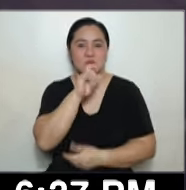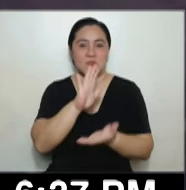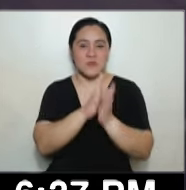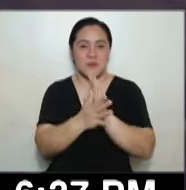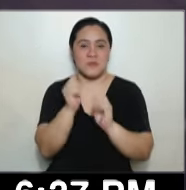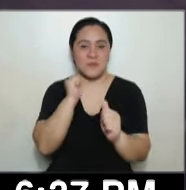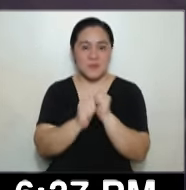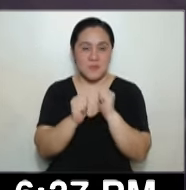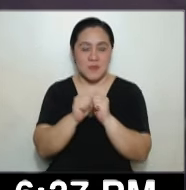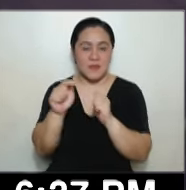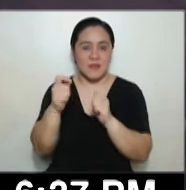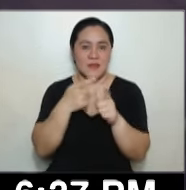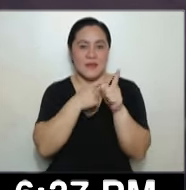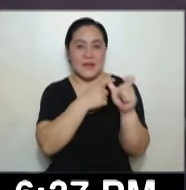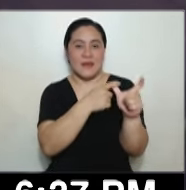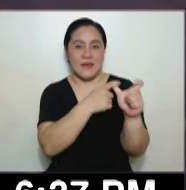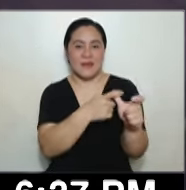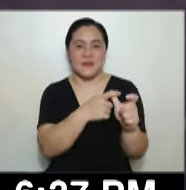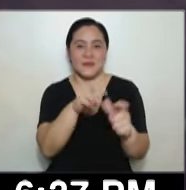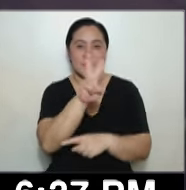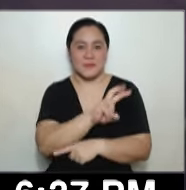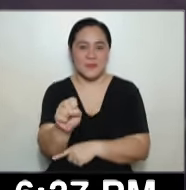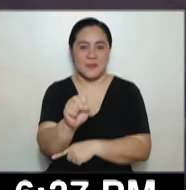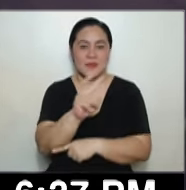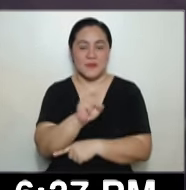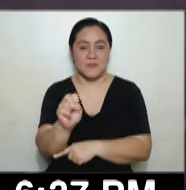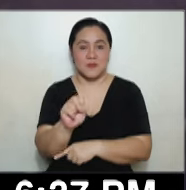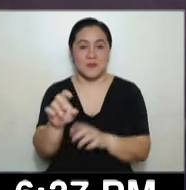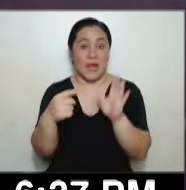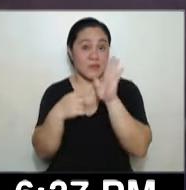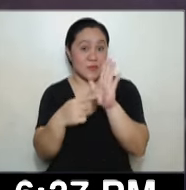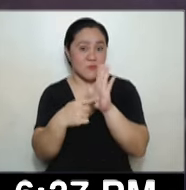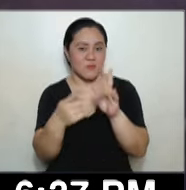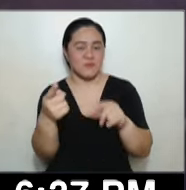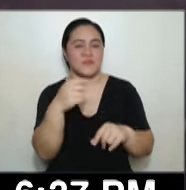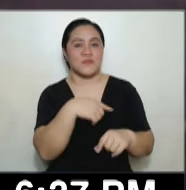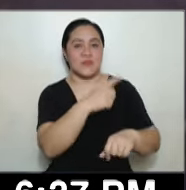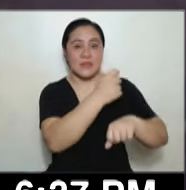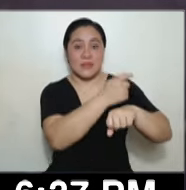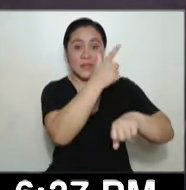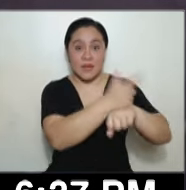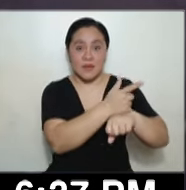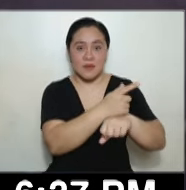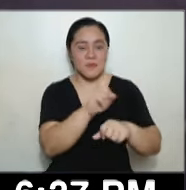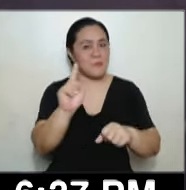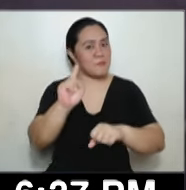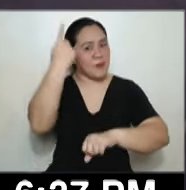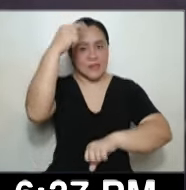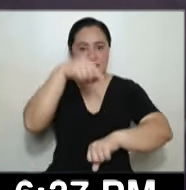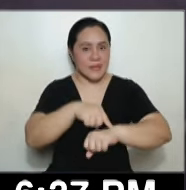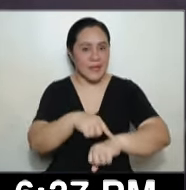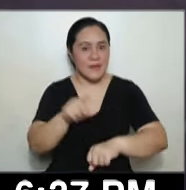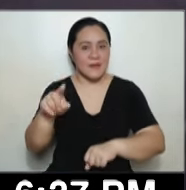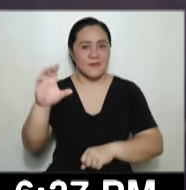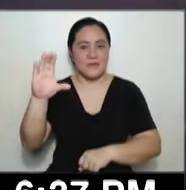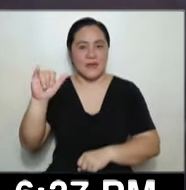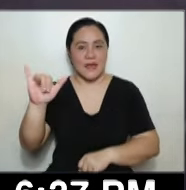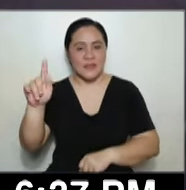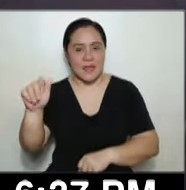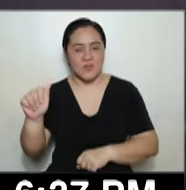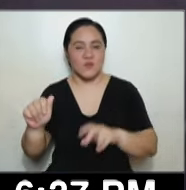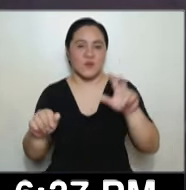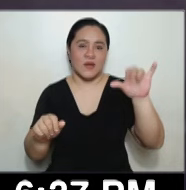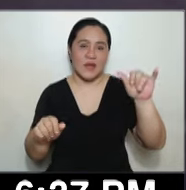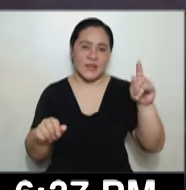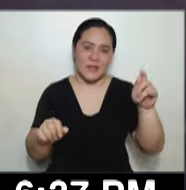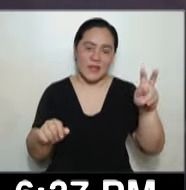itong labanang ito. Halimbawa, sa Taguig, ito yung first time na parehong Cayetano maglalaban. Sa Makati, hindi. Sa